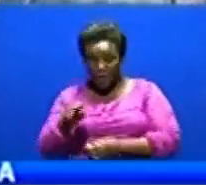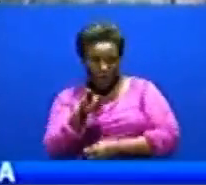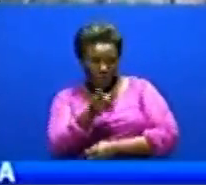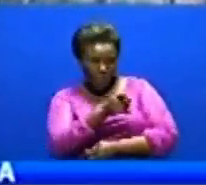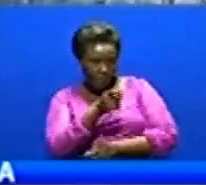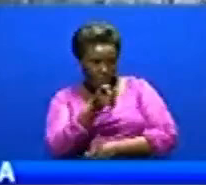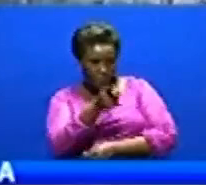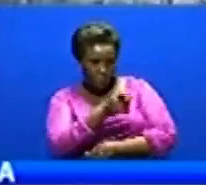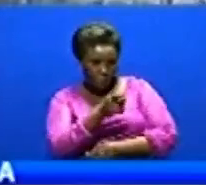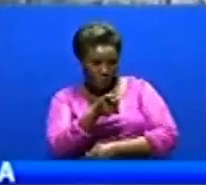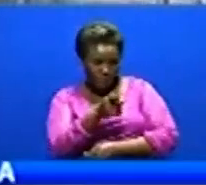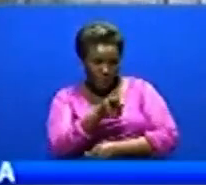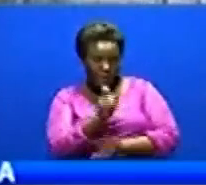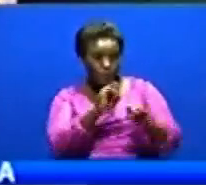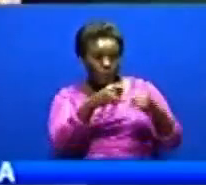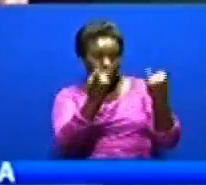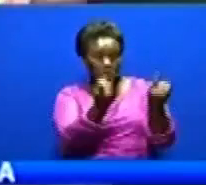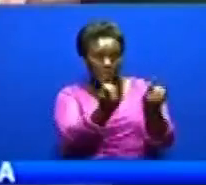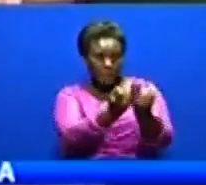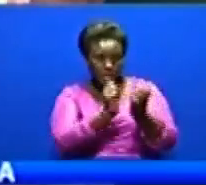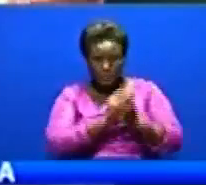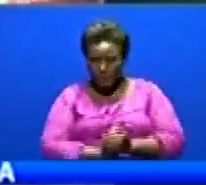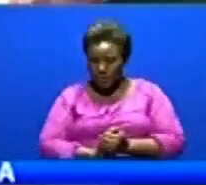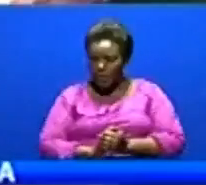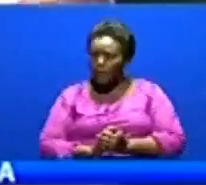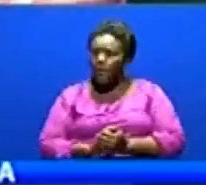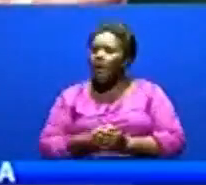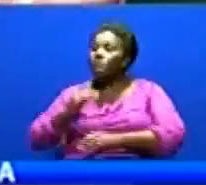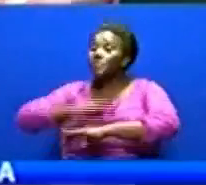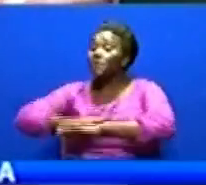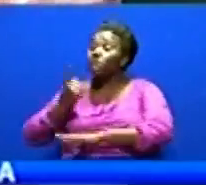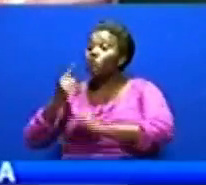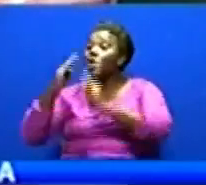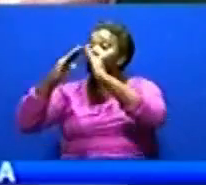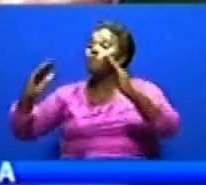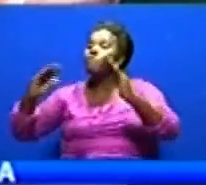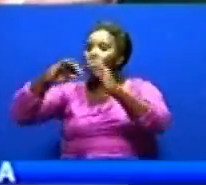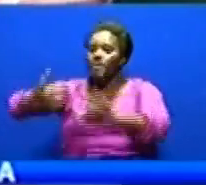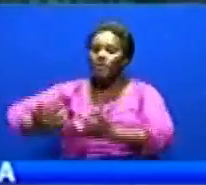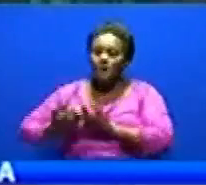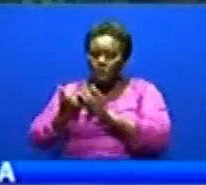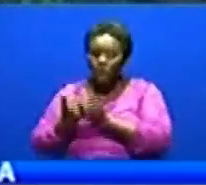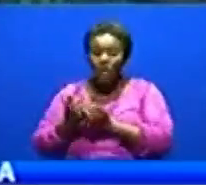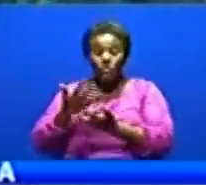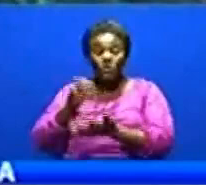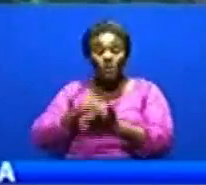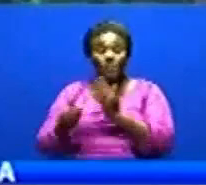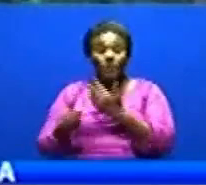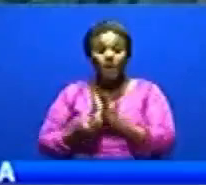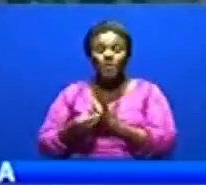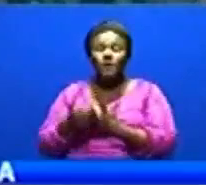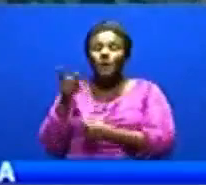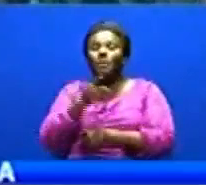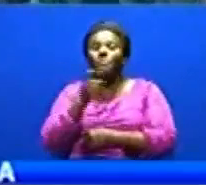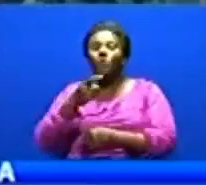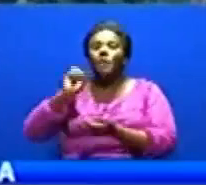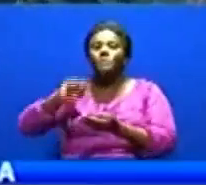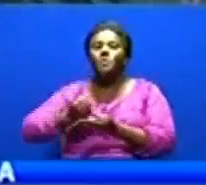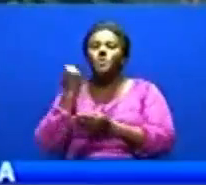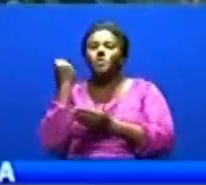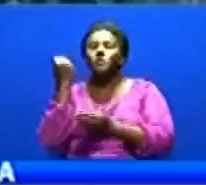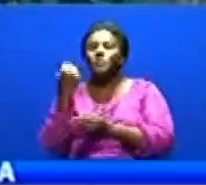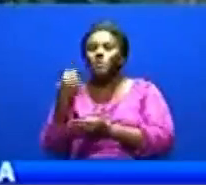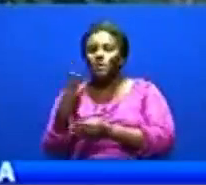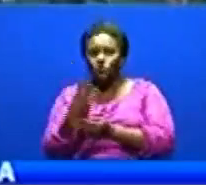kopeshaji umiza pamoja na nyumba aliyokuwa amenyang'anywa mmoja wa wastaafu hao baada ya kukopa kiasi cha shilingi milioni 3 na kutakiwa kulipa